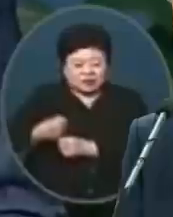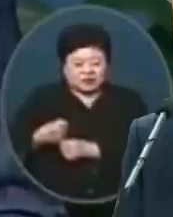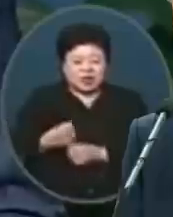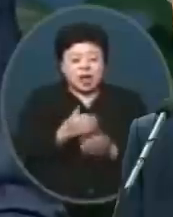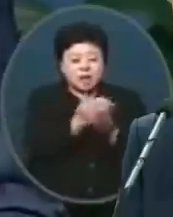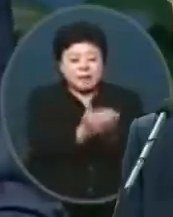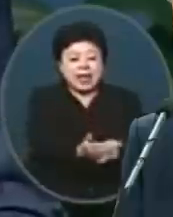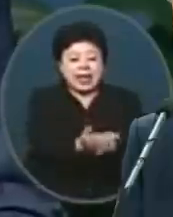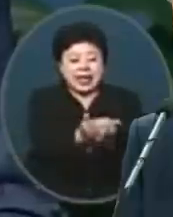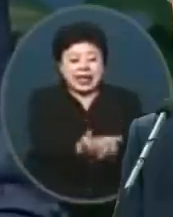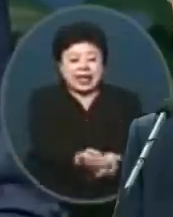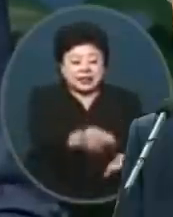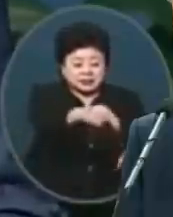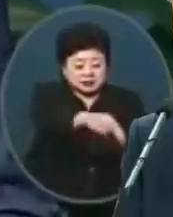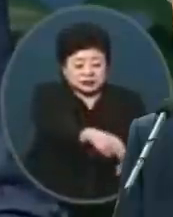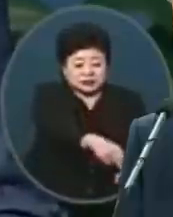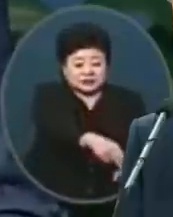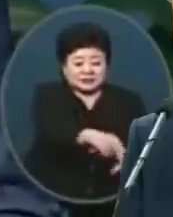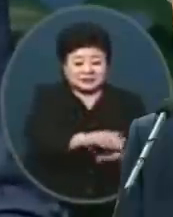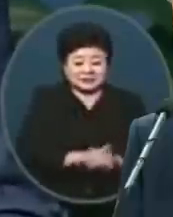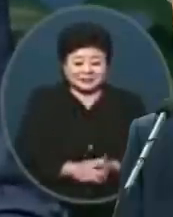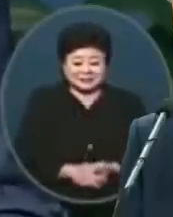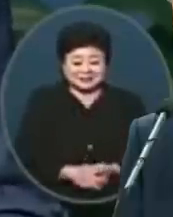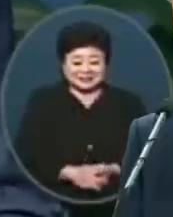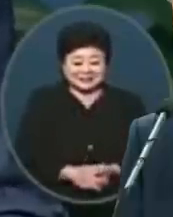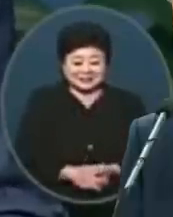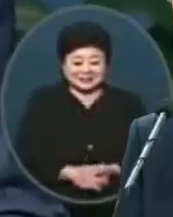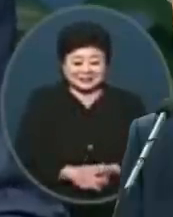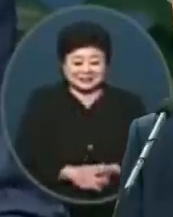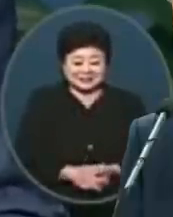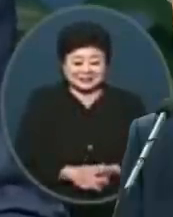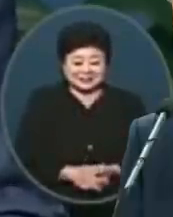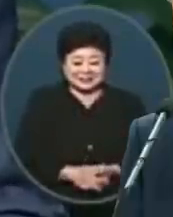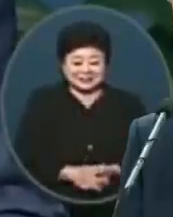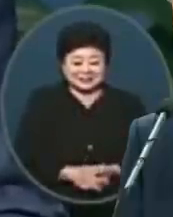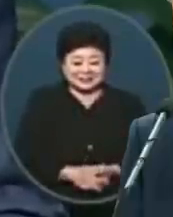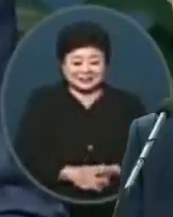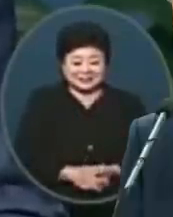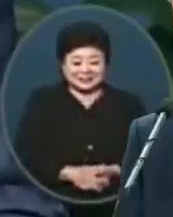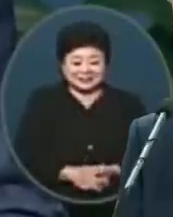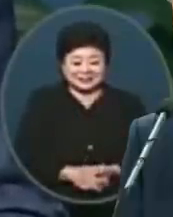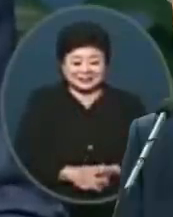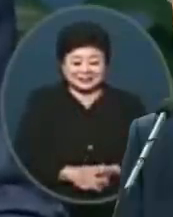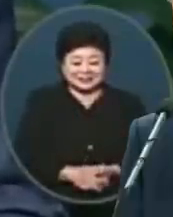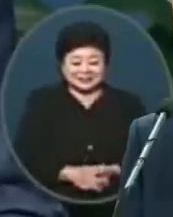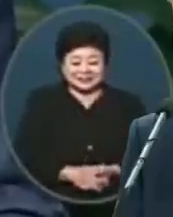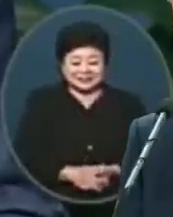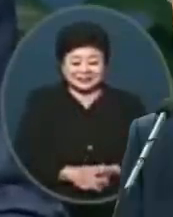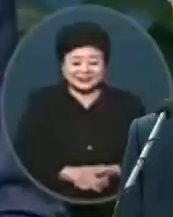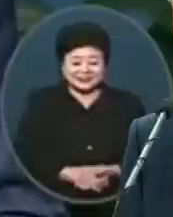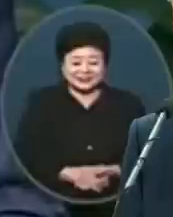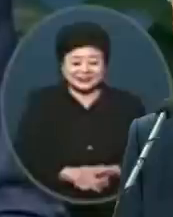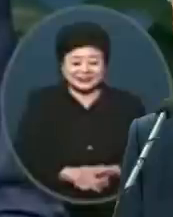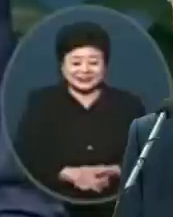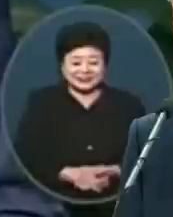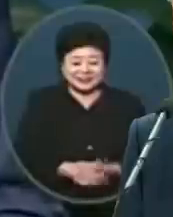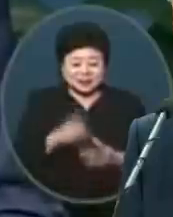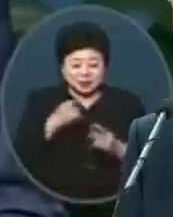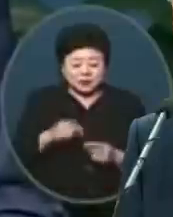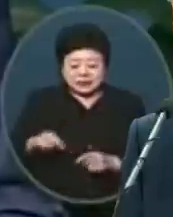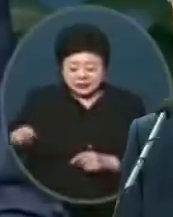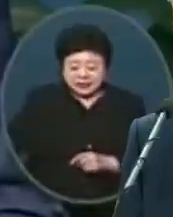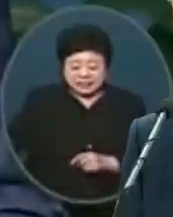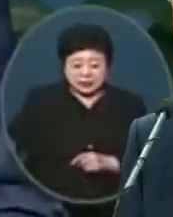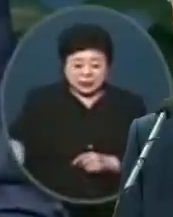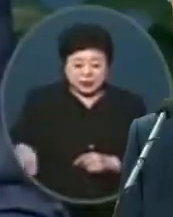짐을 배에 실었습니다. 그냥 너는 나오지 말고 너는 타지 마라. 너는 아직 탈 시간이 안